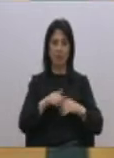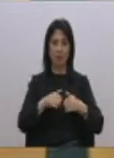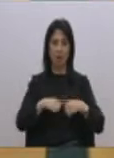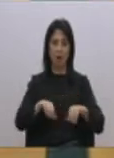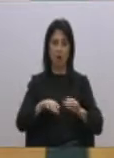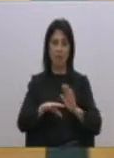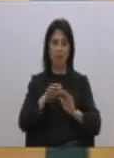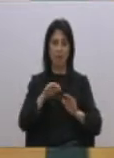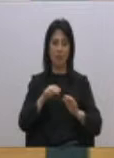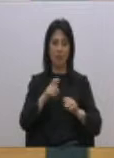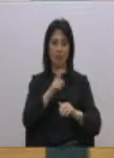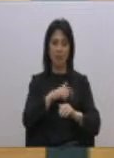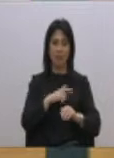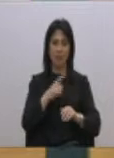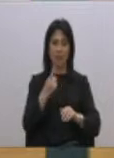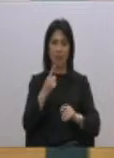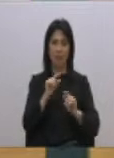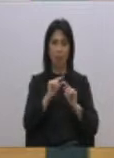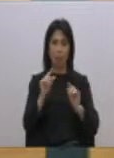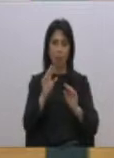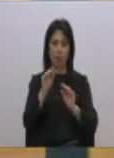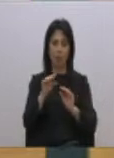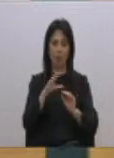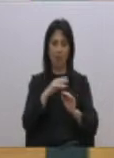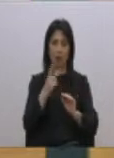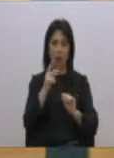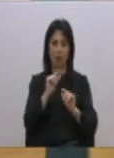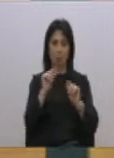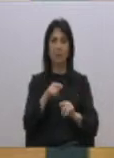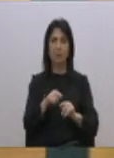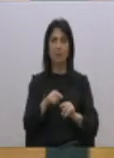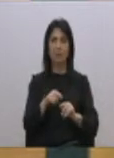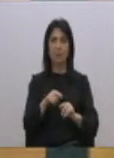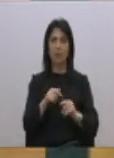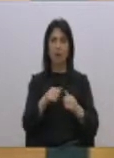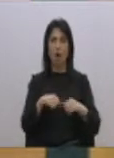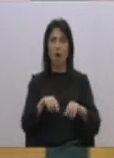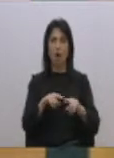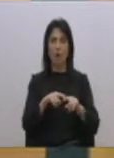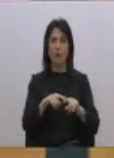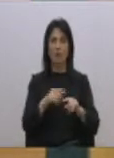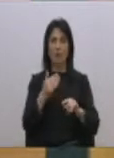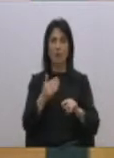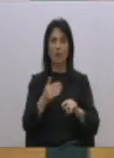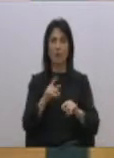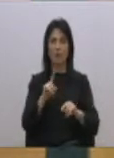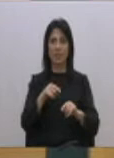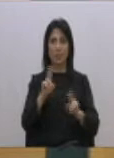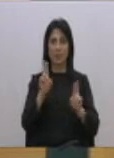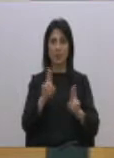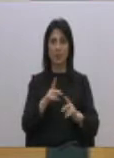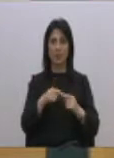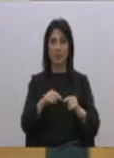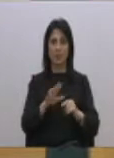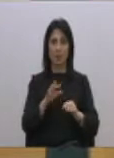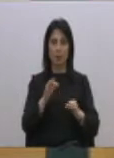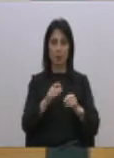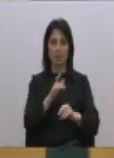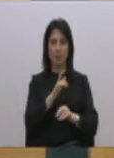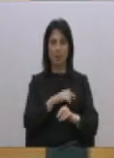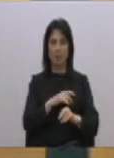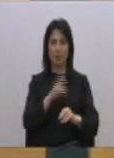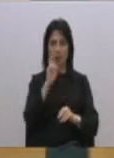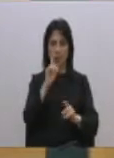წევრების არჩევასთან დაკავშირებით ერთ მუხში იყო და ორ მუხლად ხდება მათ ინტეტის მიერ სავადებლო წესით საბჭოს არამოსამართლე წევრების